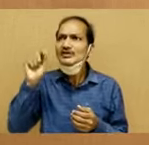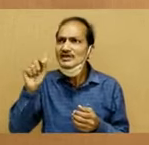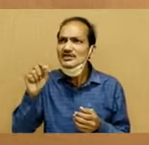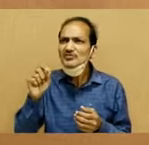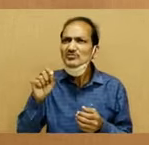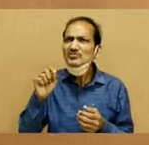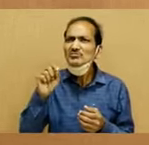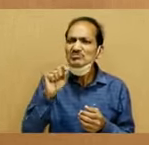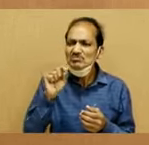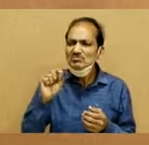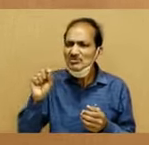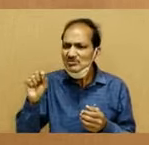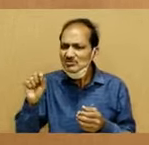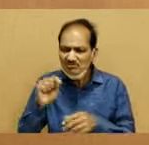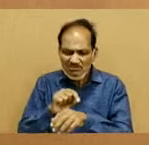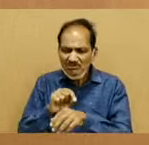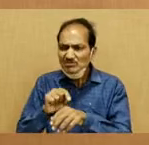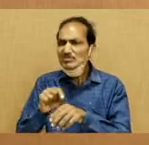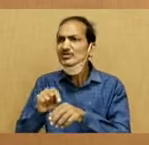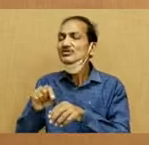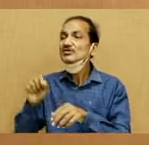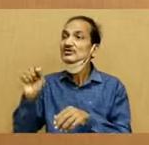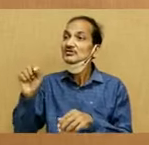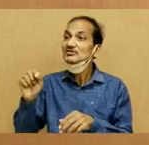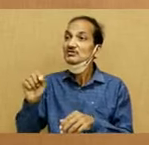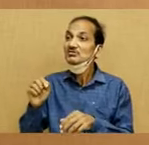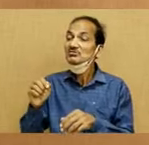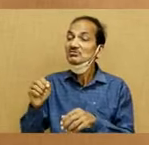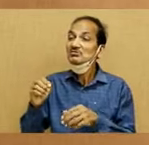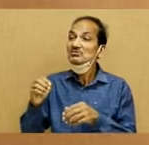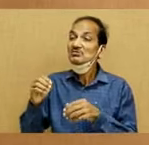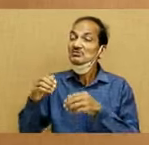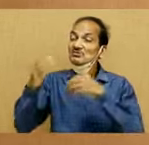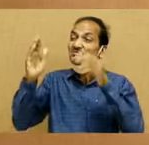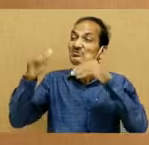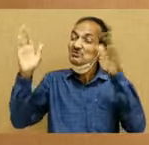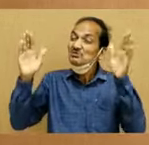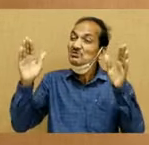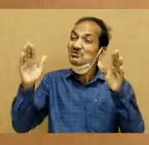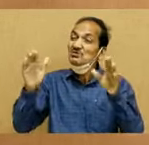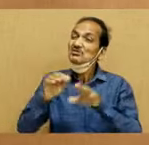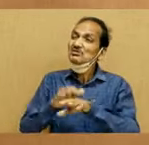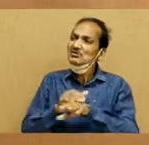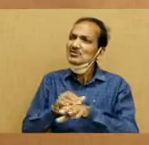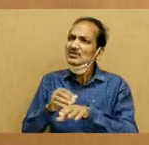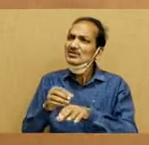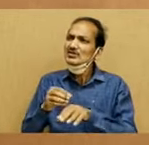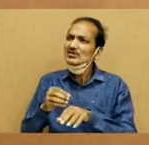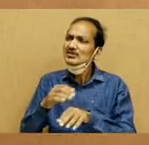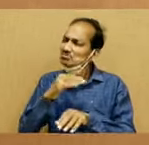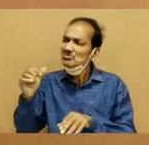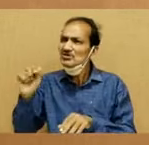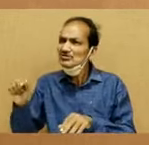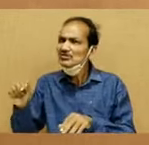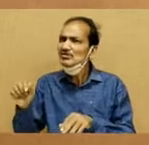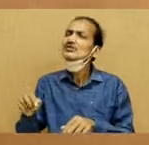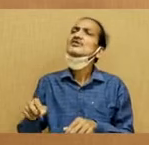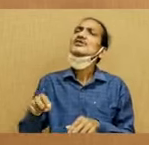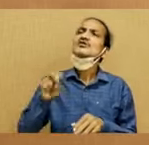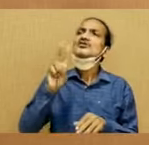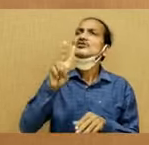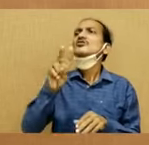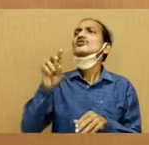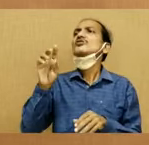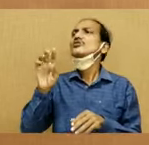ଗରମରେ ଆପେ ଆପେ ମରିଯିବ। ଗ୍ରୀଷ୍ମକାଳ ଆସିଗଲାଣି 25 ଡିଗ୍ରୀ ବା 77 ଡିଗ୍ରୀ ଫାରେନହାଇଟ୍ 25 ଡିଗ୍ରୀ ସେଲସିୟସ୍